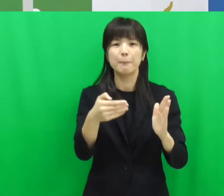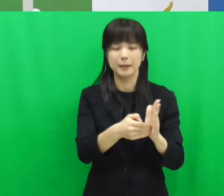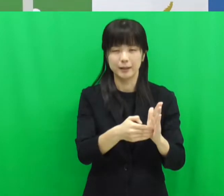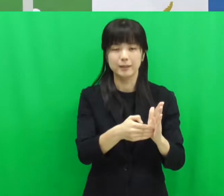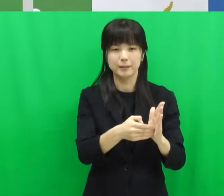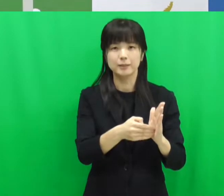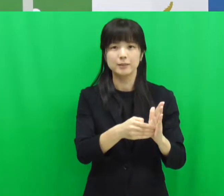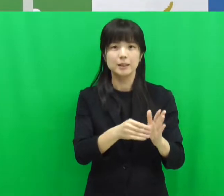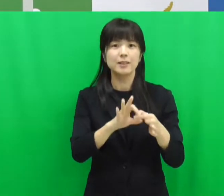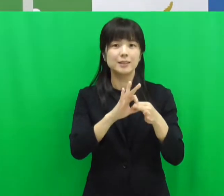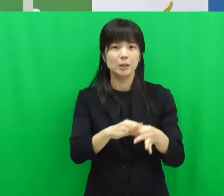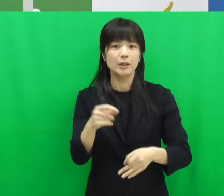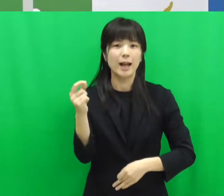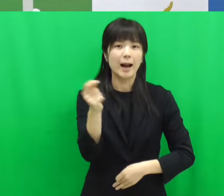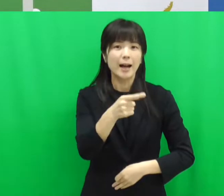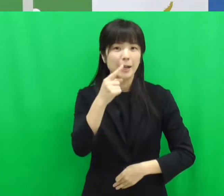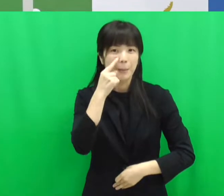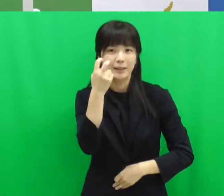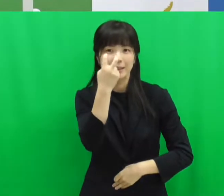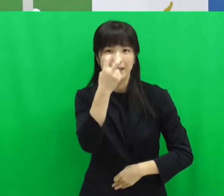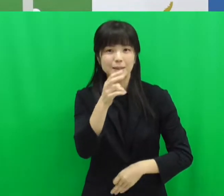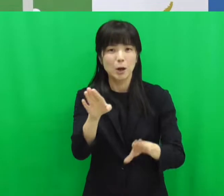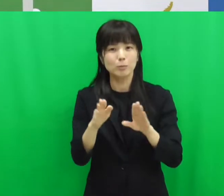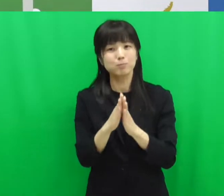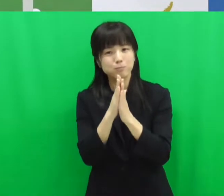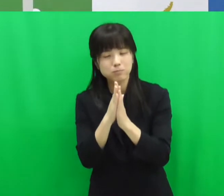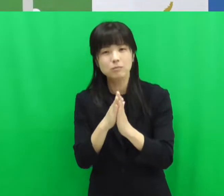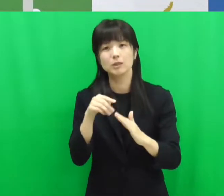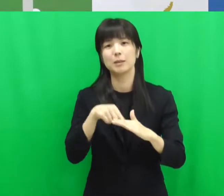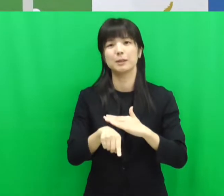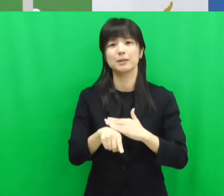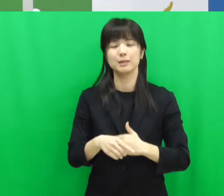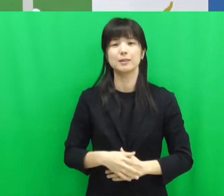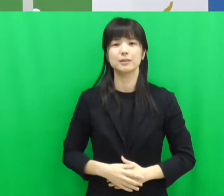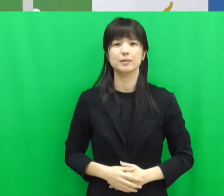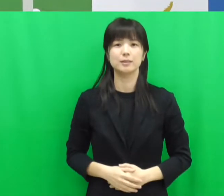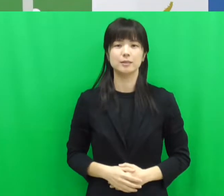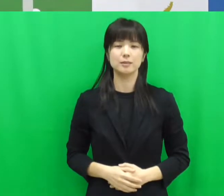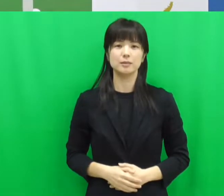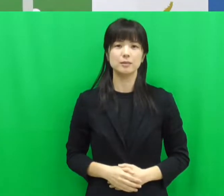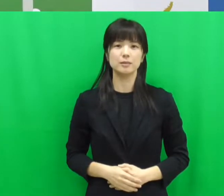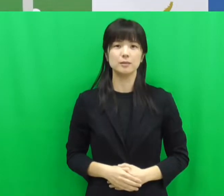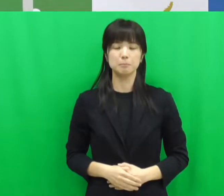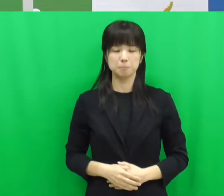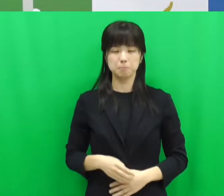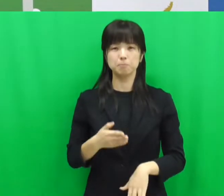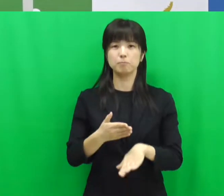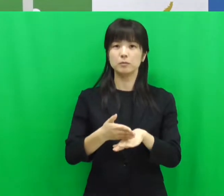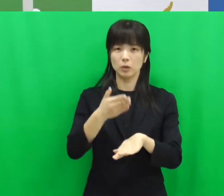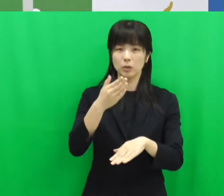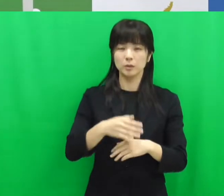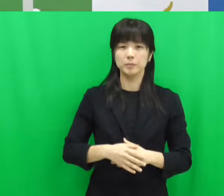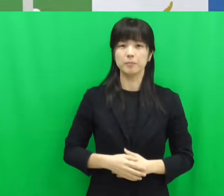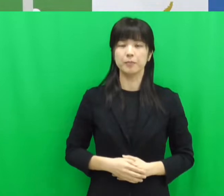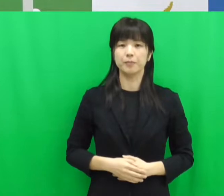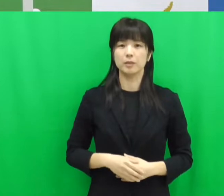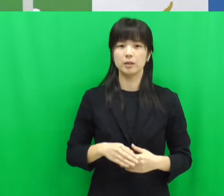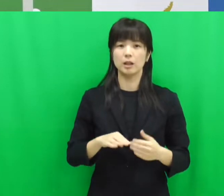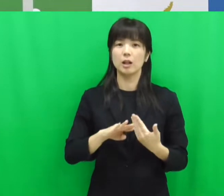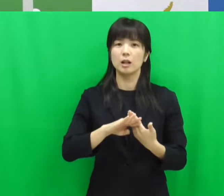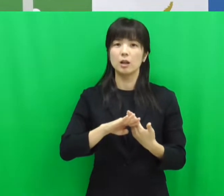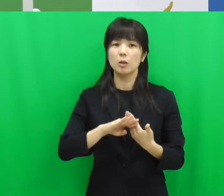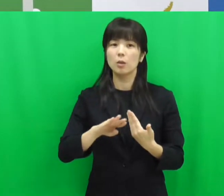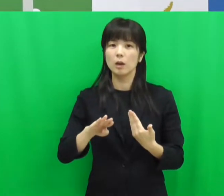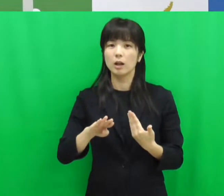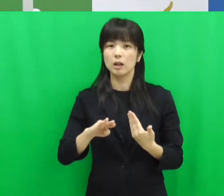して早く検査をしていただきたいと考えたということであります。 わかりました、ありがとうございます。あとですね、関連すると思うんで